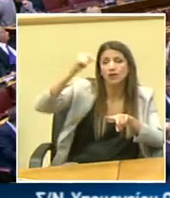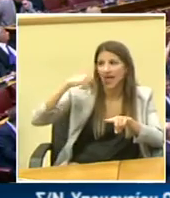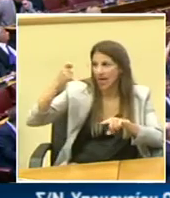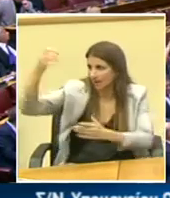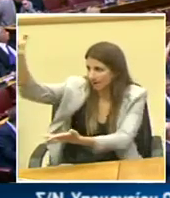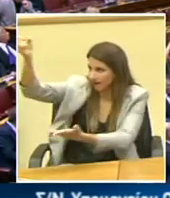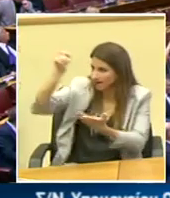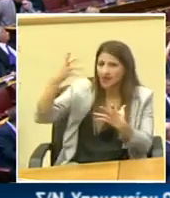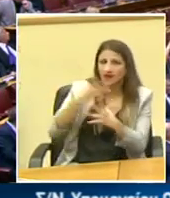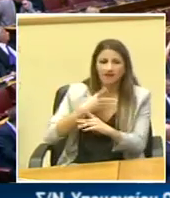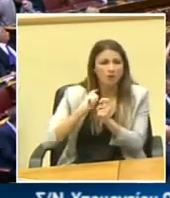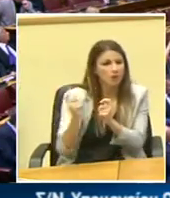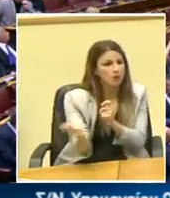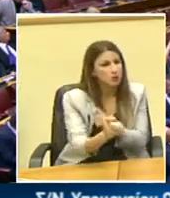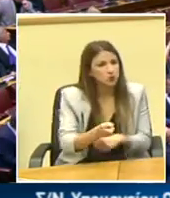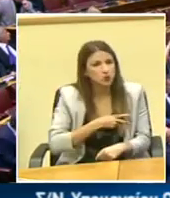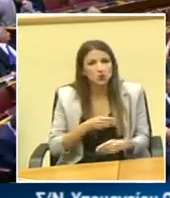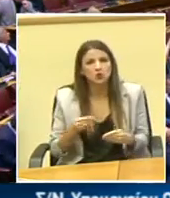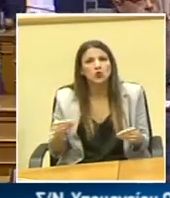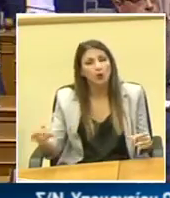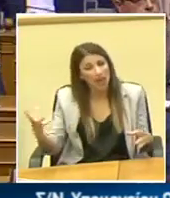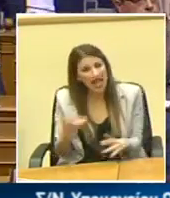που αφορούν προγράμματα για το πρόγραμμα Γιούνκερ.